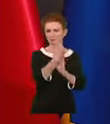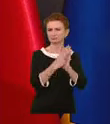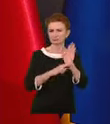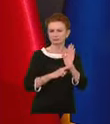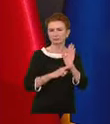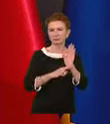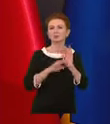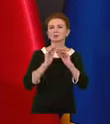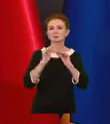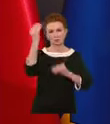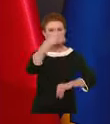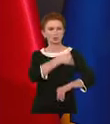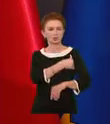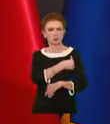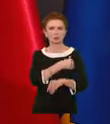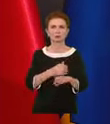do tej pory